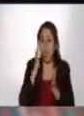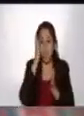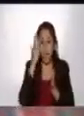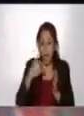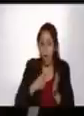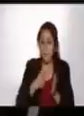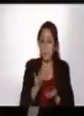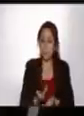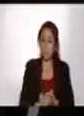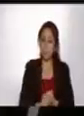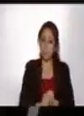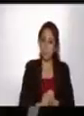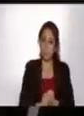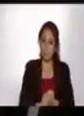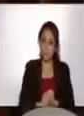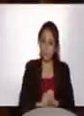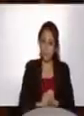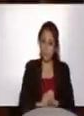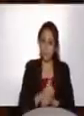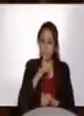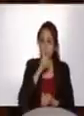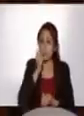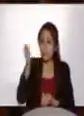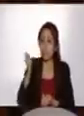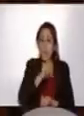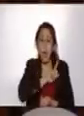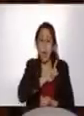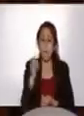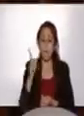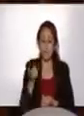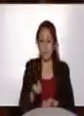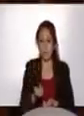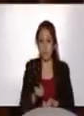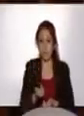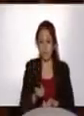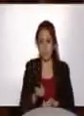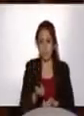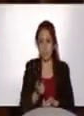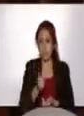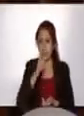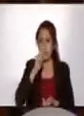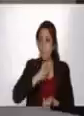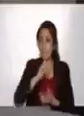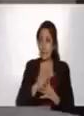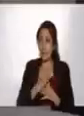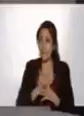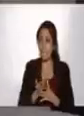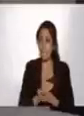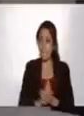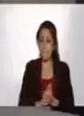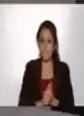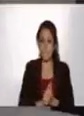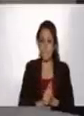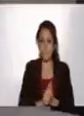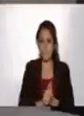يعني انا ما اذيتوش، ما جتش في يوم من الايام اذيته في حاجه، او ما زعلتوش في حاجه. لكن انت ما فكرتش خالص